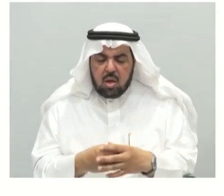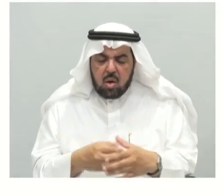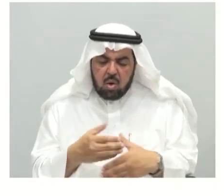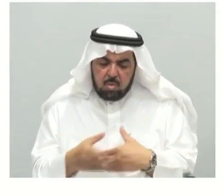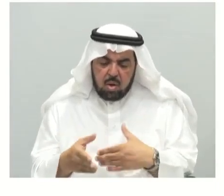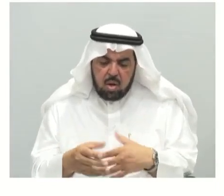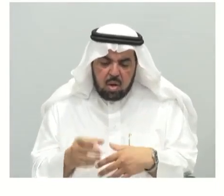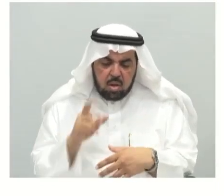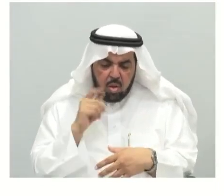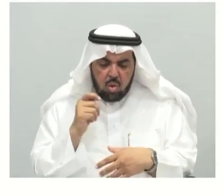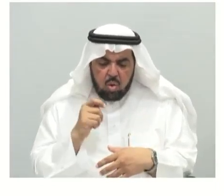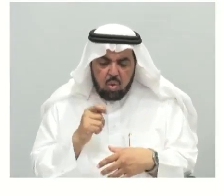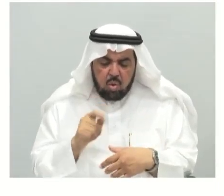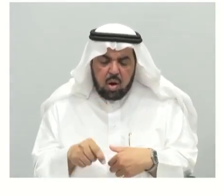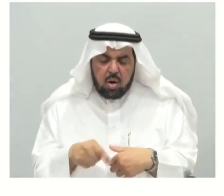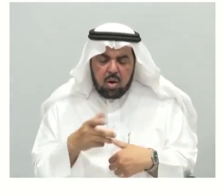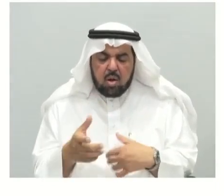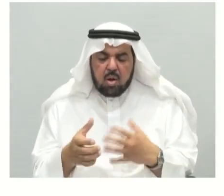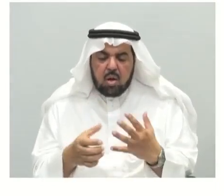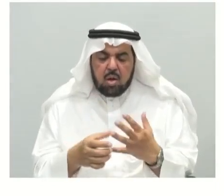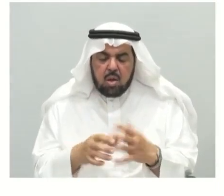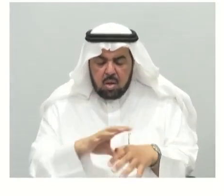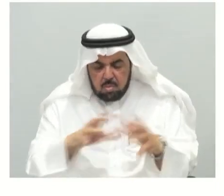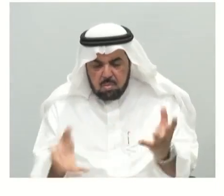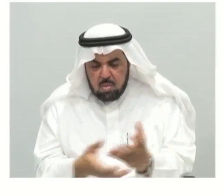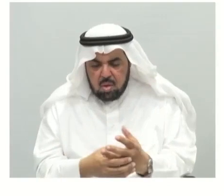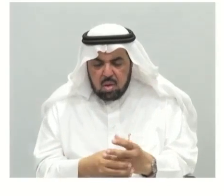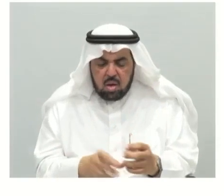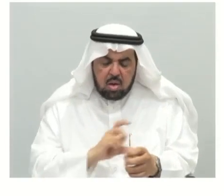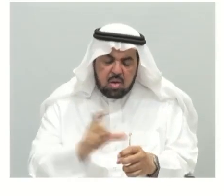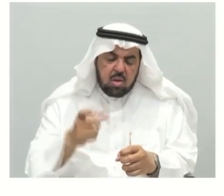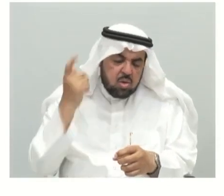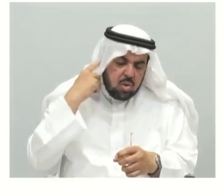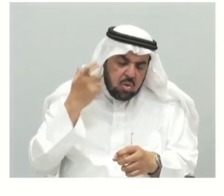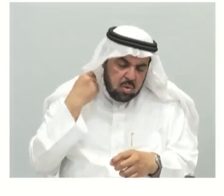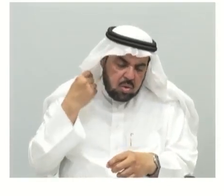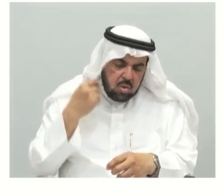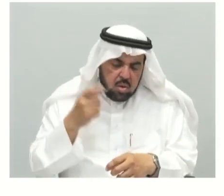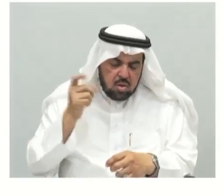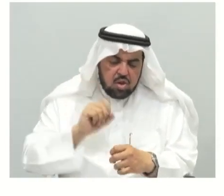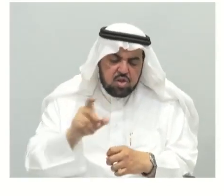الذكور عن هذه المنطقه فيقوم باصدار هذه الاصوات